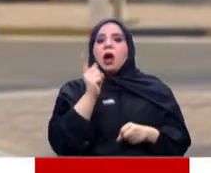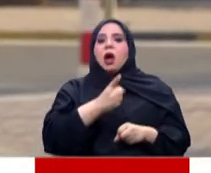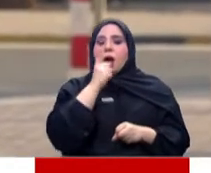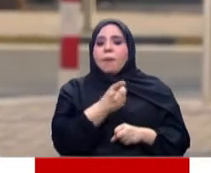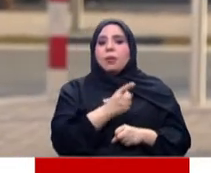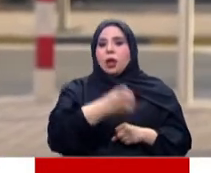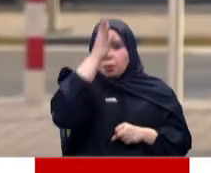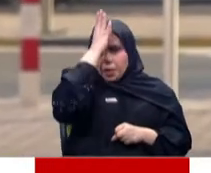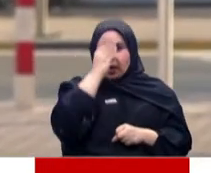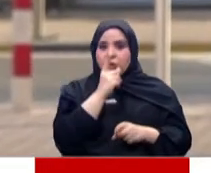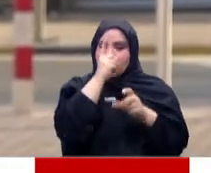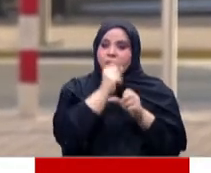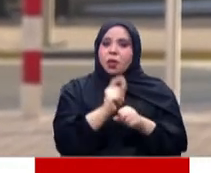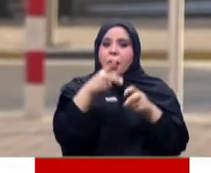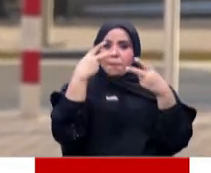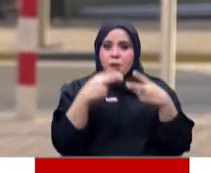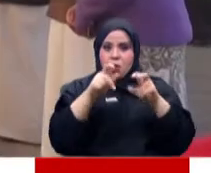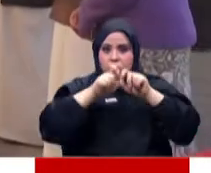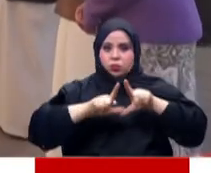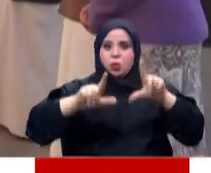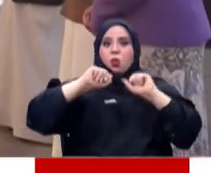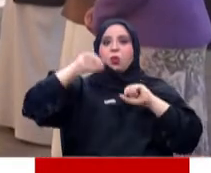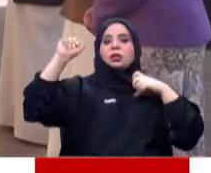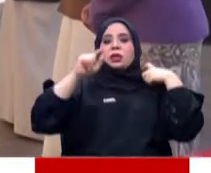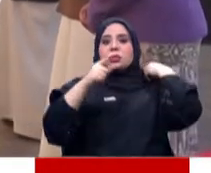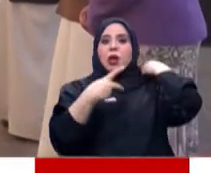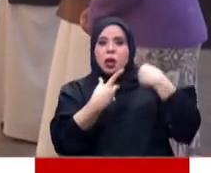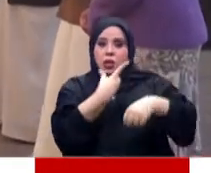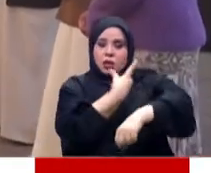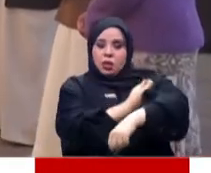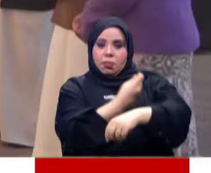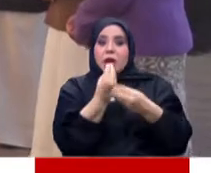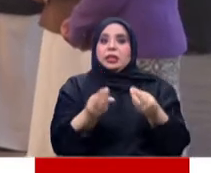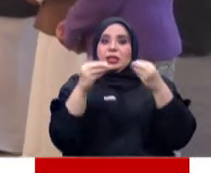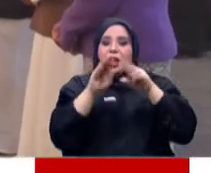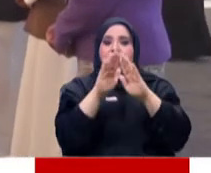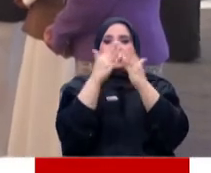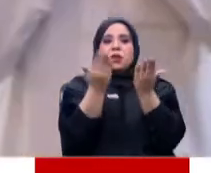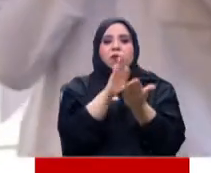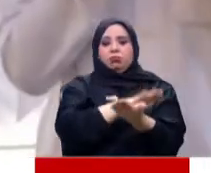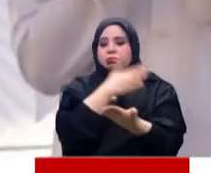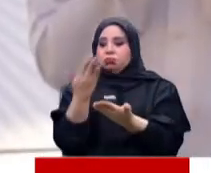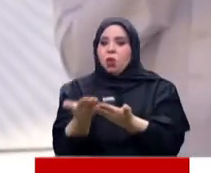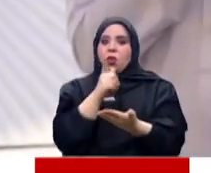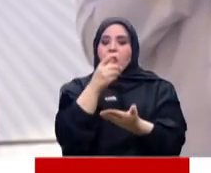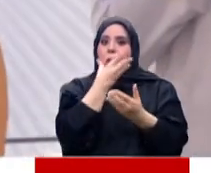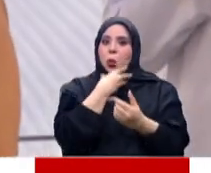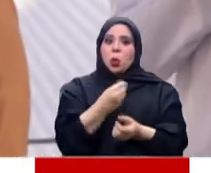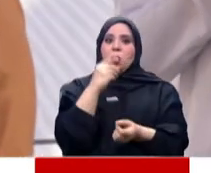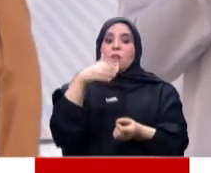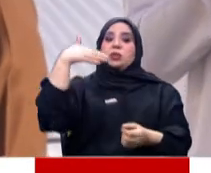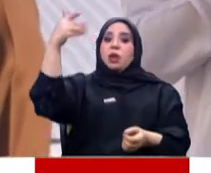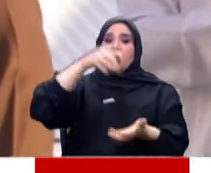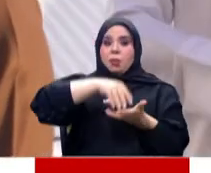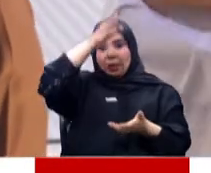فتوجيهات جلالته أيده الله بإطلاق الحملة الوطنية للتطعيم أضفت صفحة مشرقة إلى حاضر ومستقبل المملكة نحو